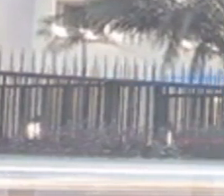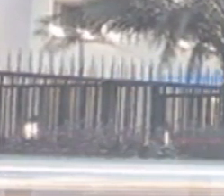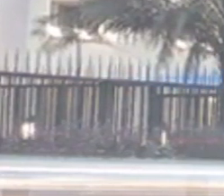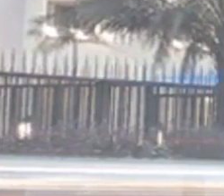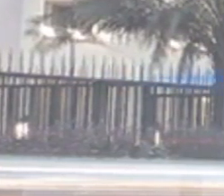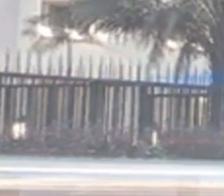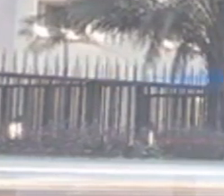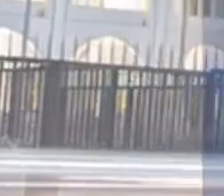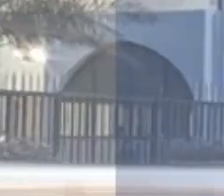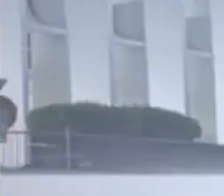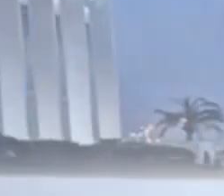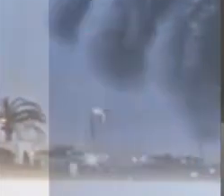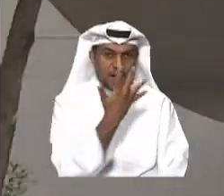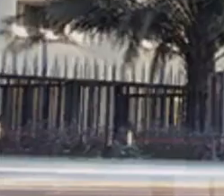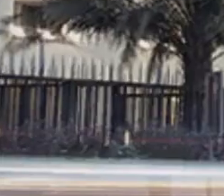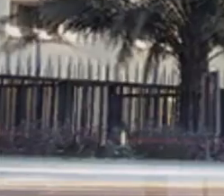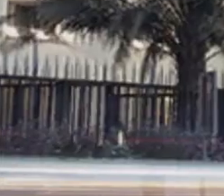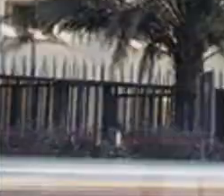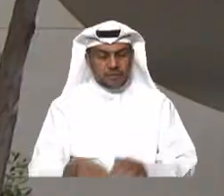الجاري